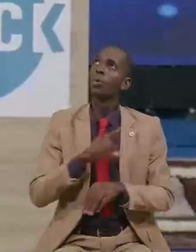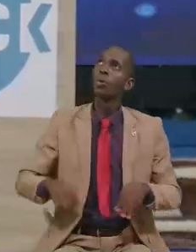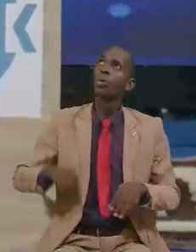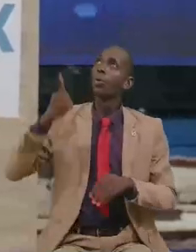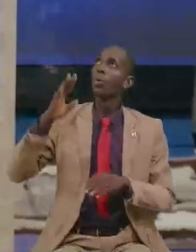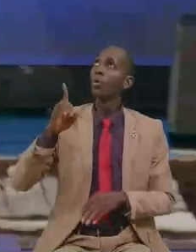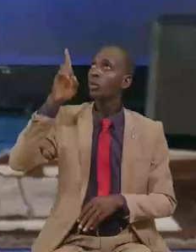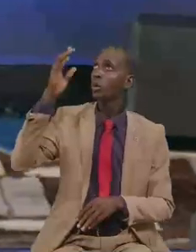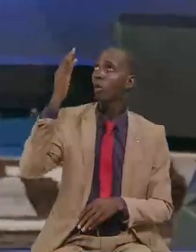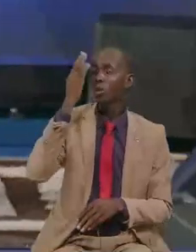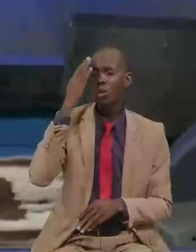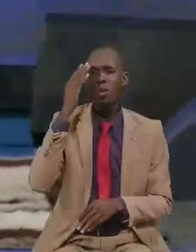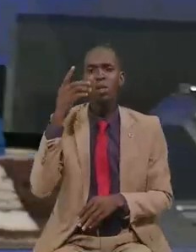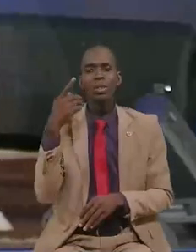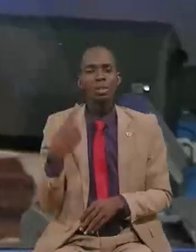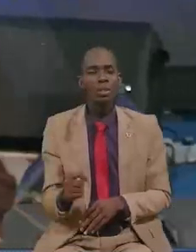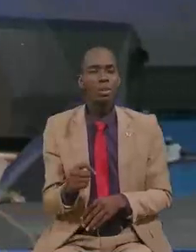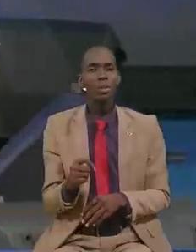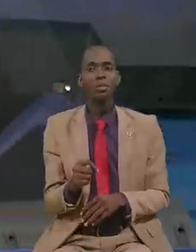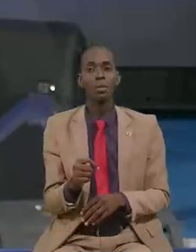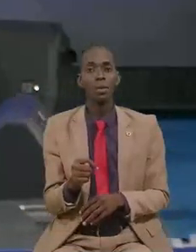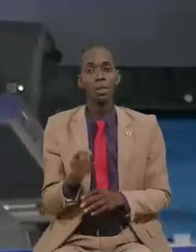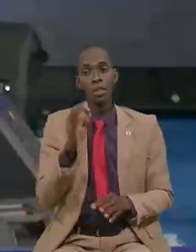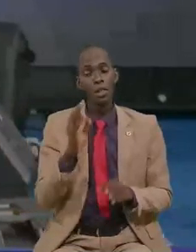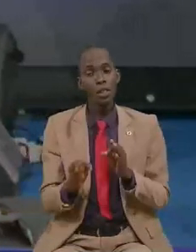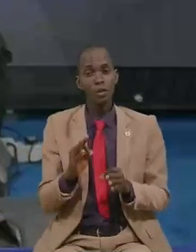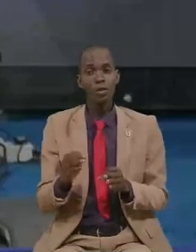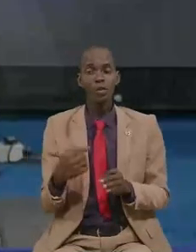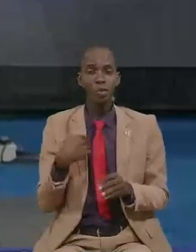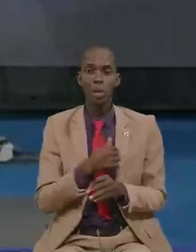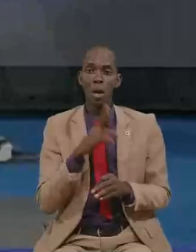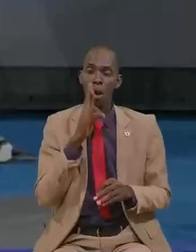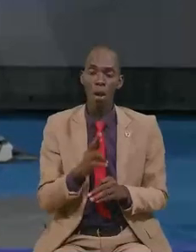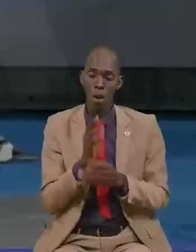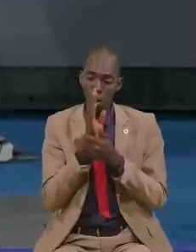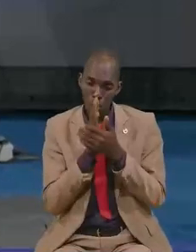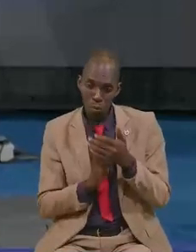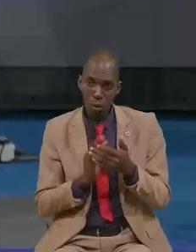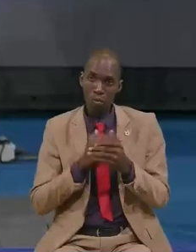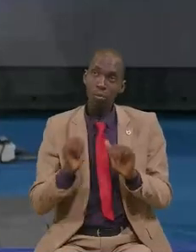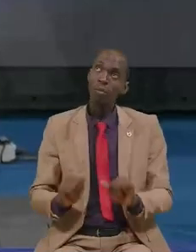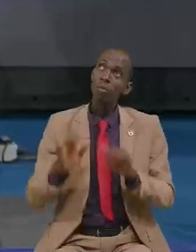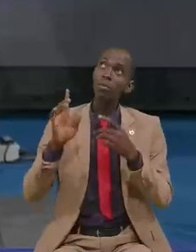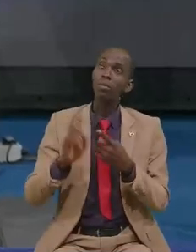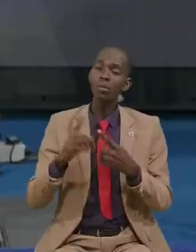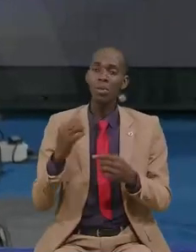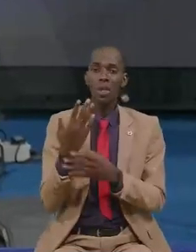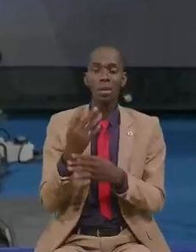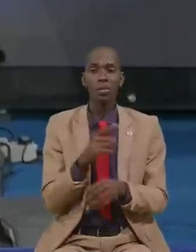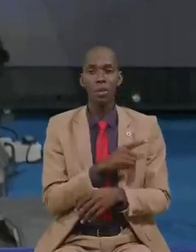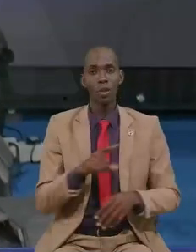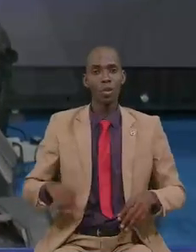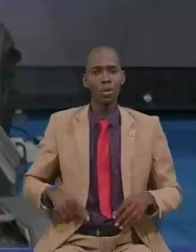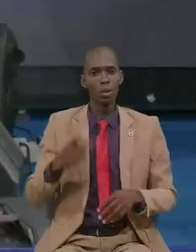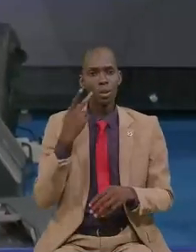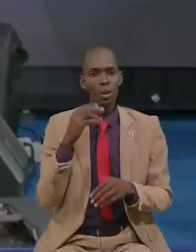sais, ils peuvent être sauvés si nous sommes soumis entre les mains du Seigneur pour les aider. »